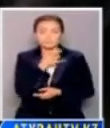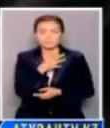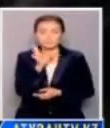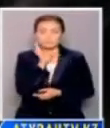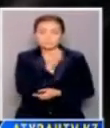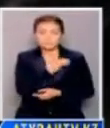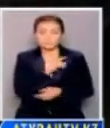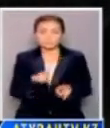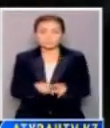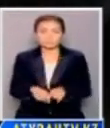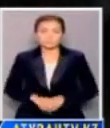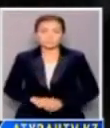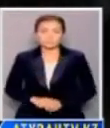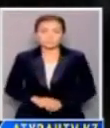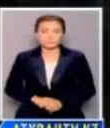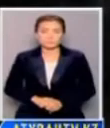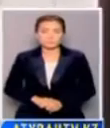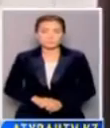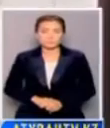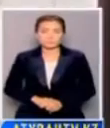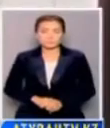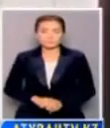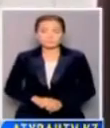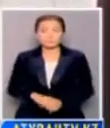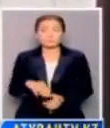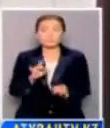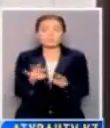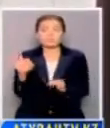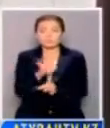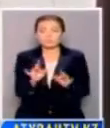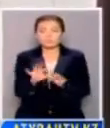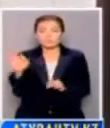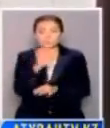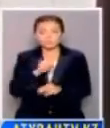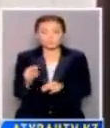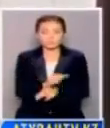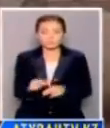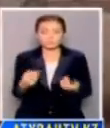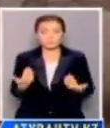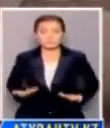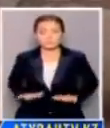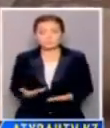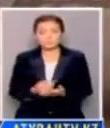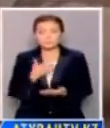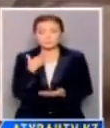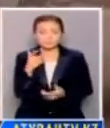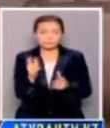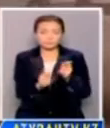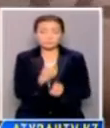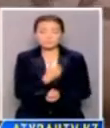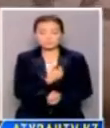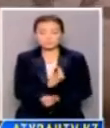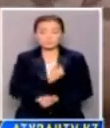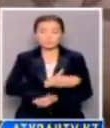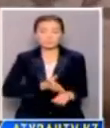в кумыс, тоже целебный напиток. Житель села утверждает, что рассказывает о лечебных свойствах напитка каждому, кто